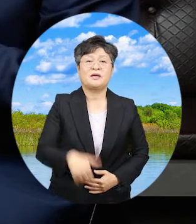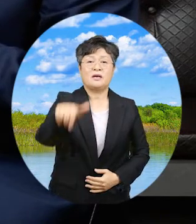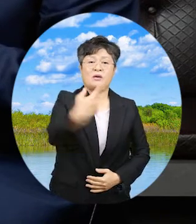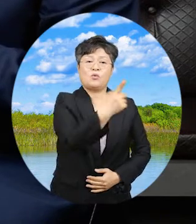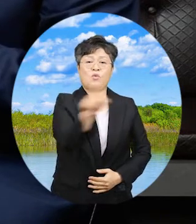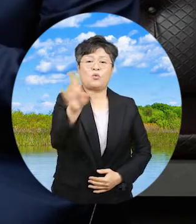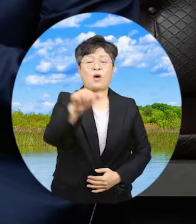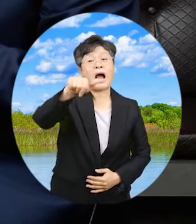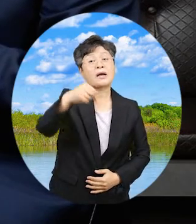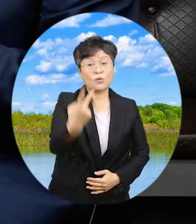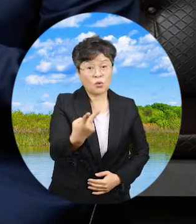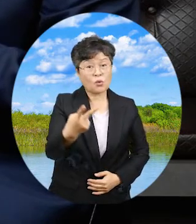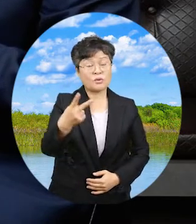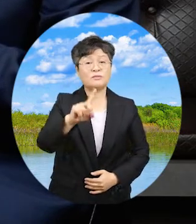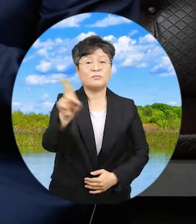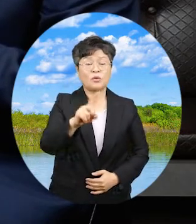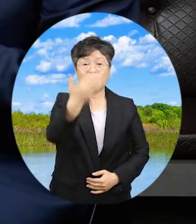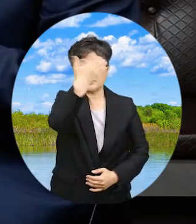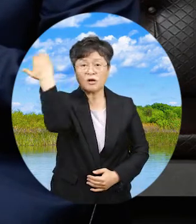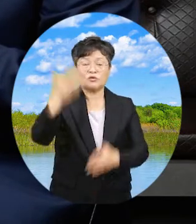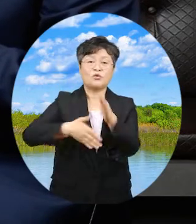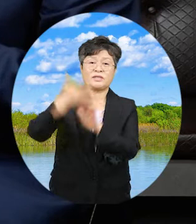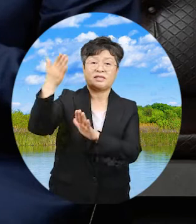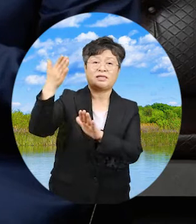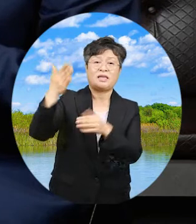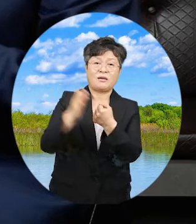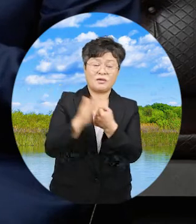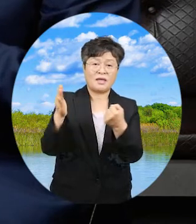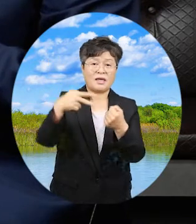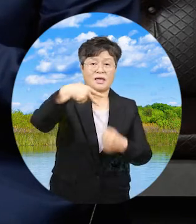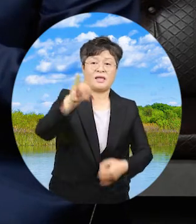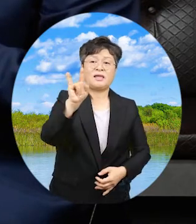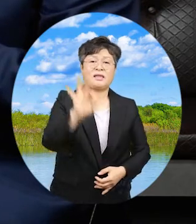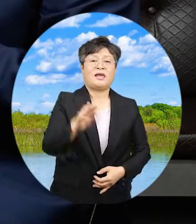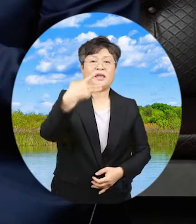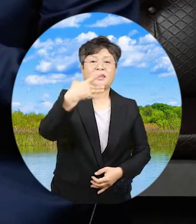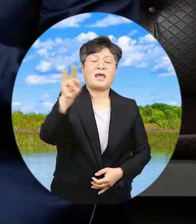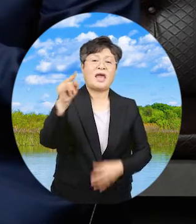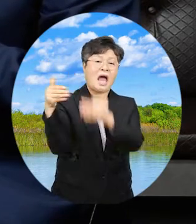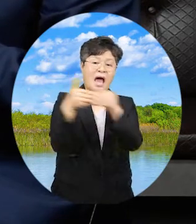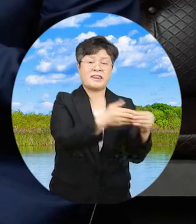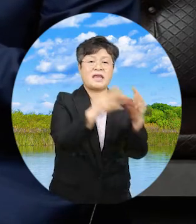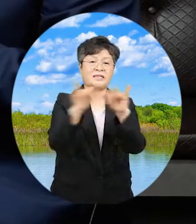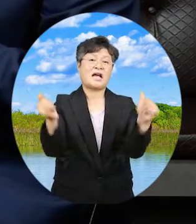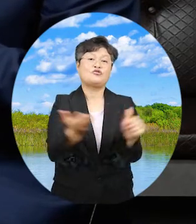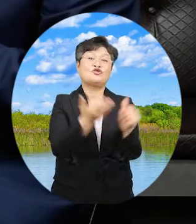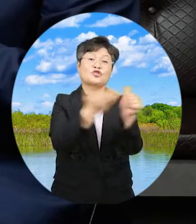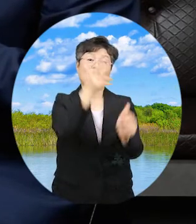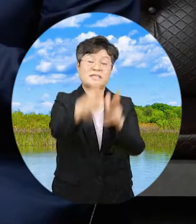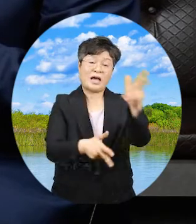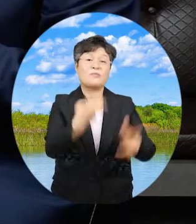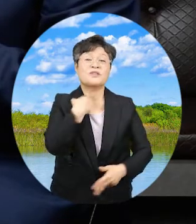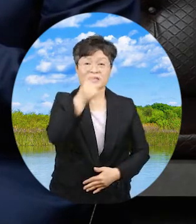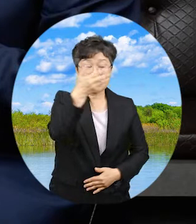승화가 되는 거죠. 이들이 이제 그 지역에서 거점을 두고 활동하는 시민 모임으로 되는 거죠. 그러면 하천 유역의 하천 유역 네트워크에 또 다른